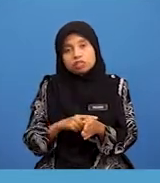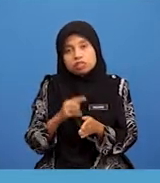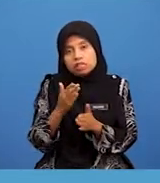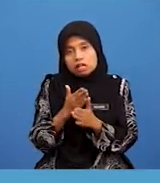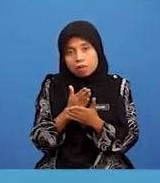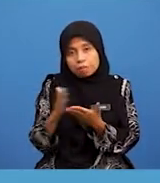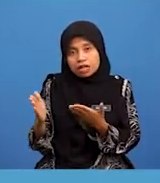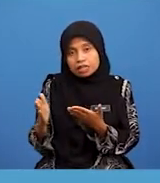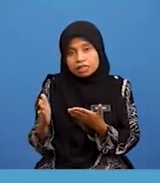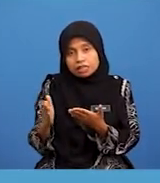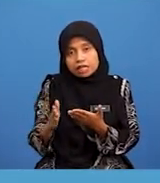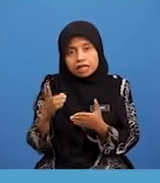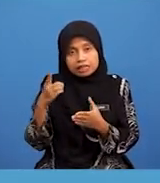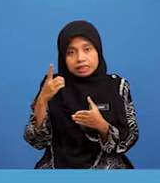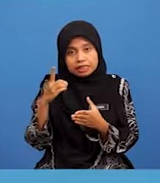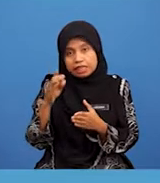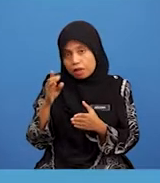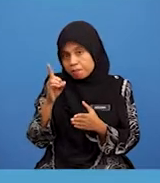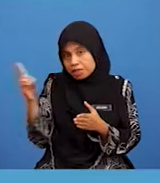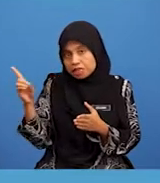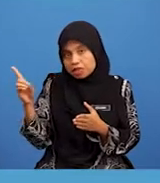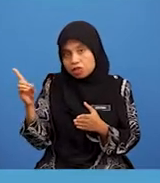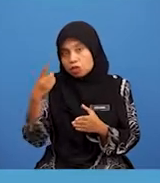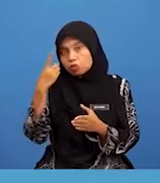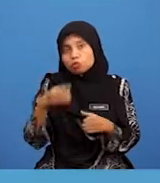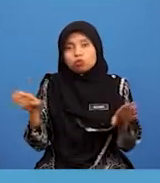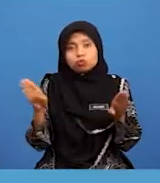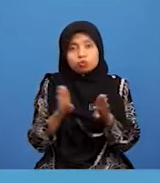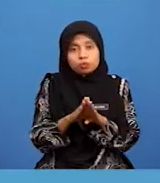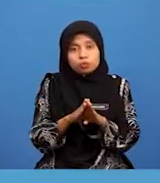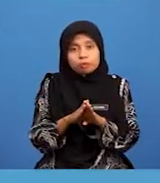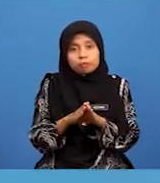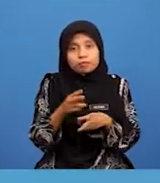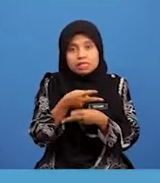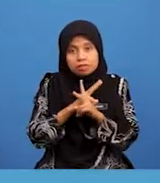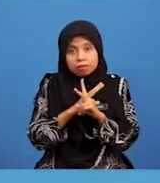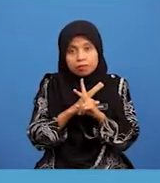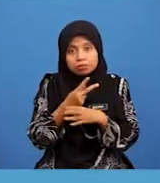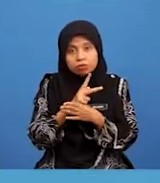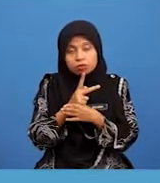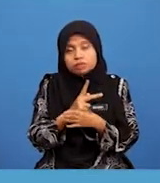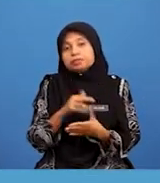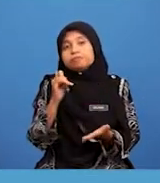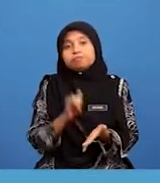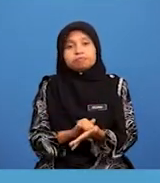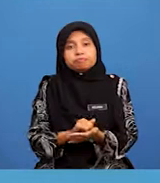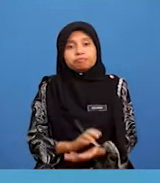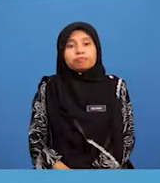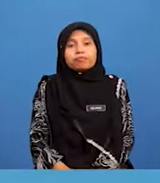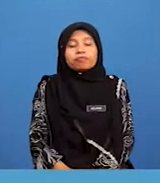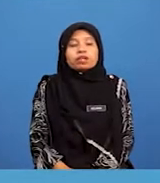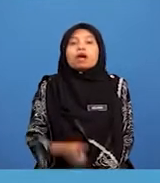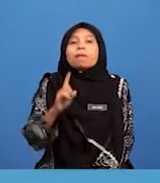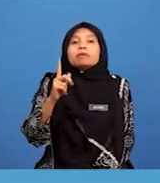debit dengan butiran bank untuk menutup akaun pinjaman perkongsi tersebut.